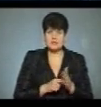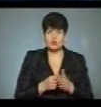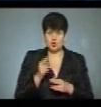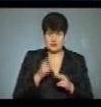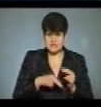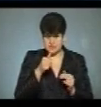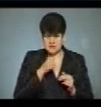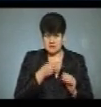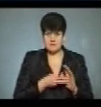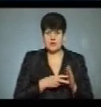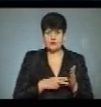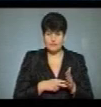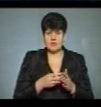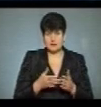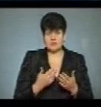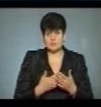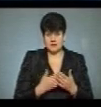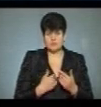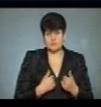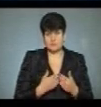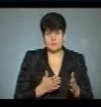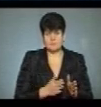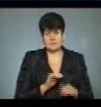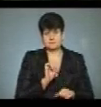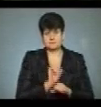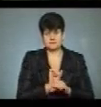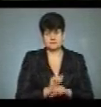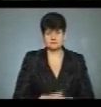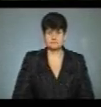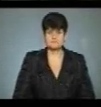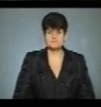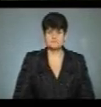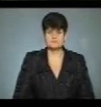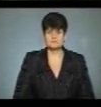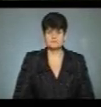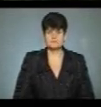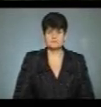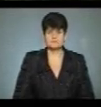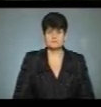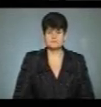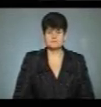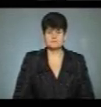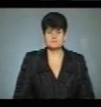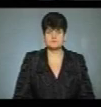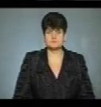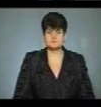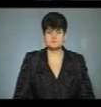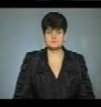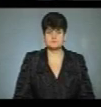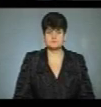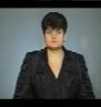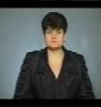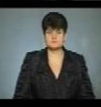от планувалися такі заходи, напевно, ми їх призупинимо. Діана Ярошенко, Марта Журавель, Василь Панчук. Новини на